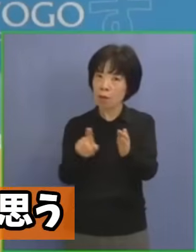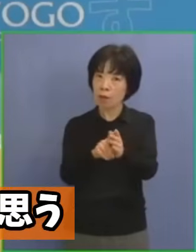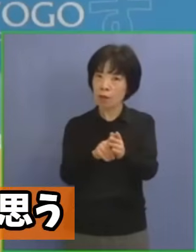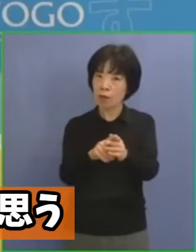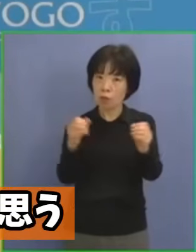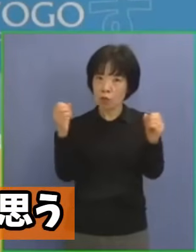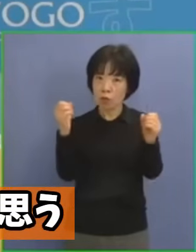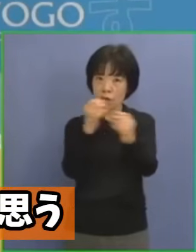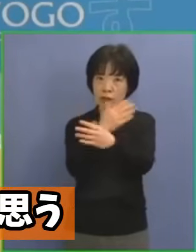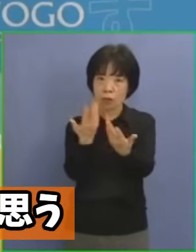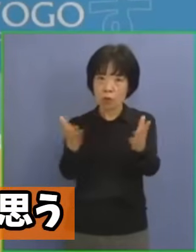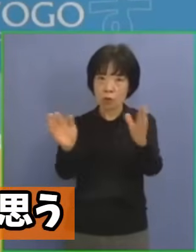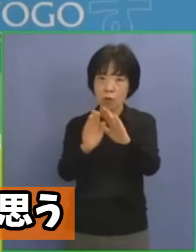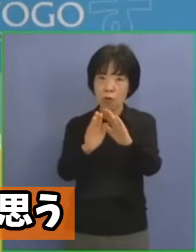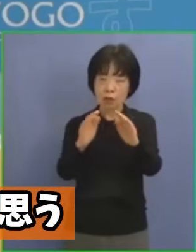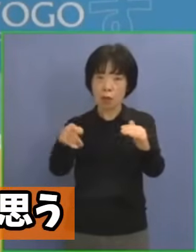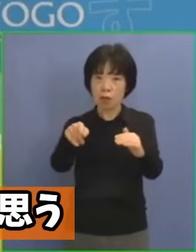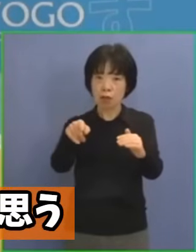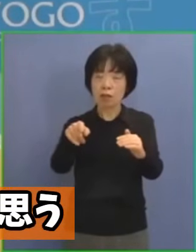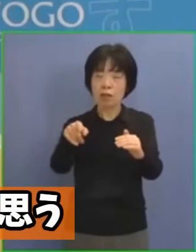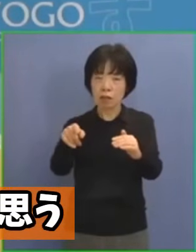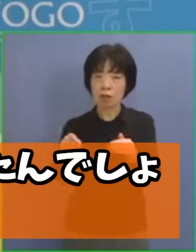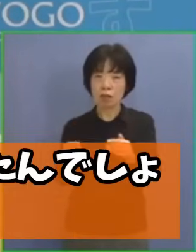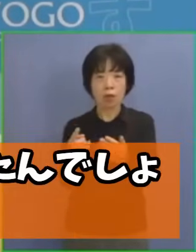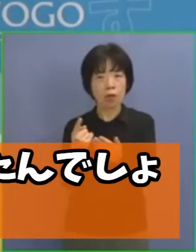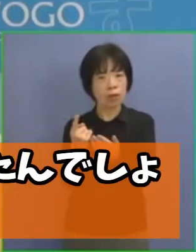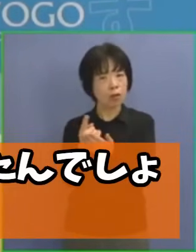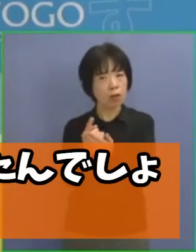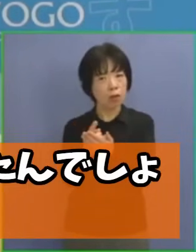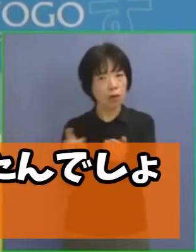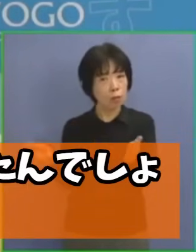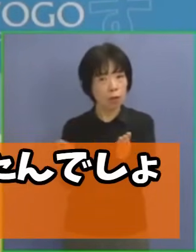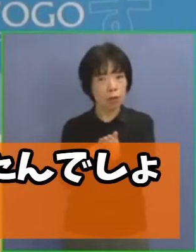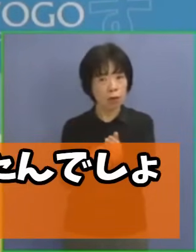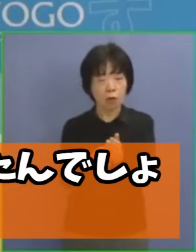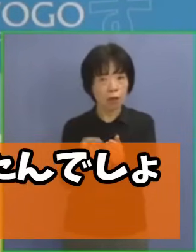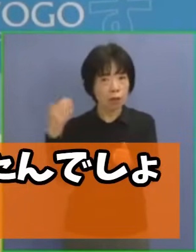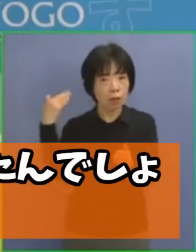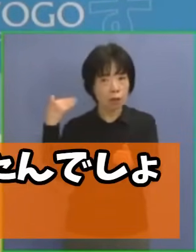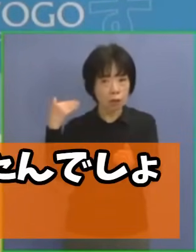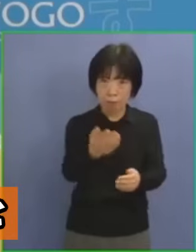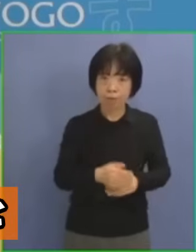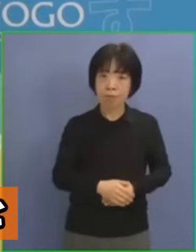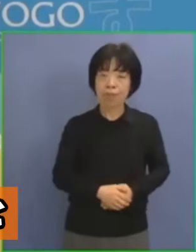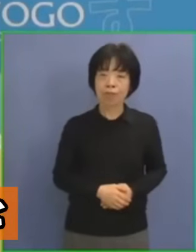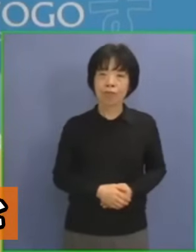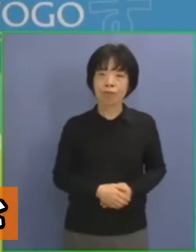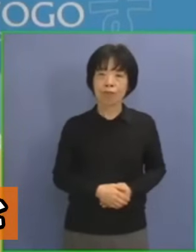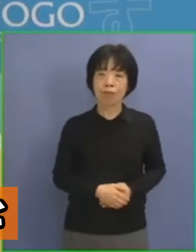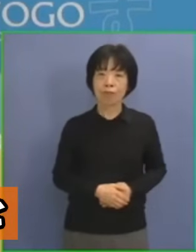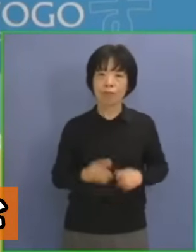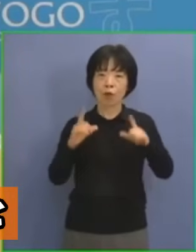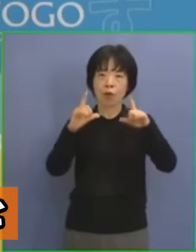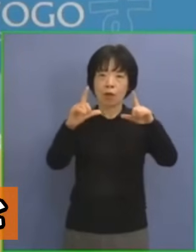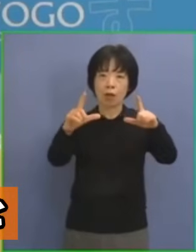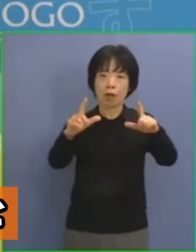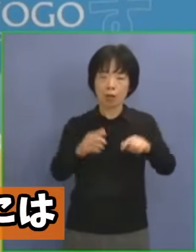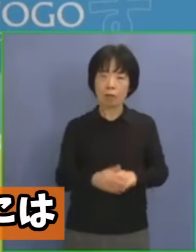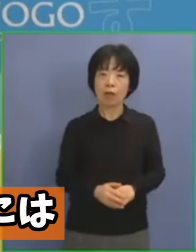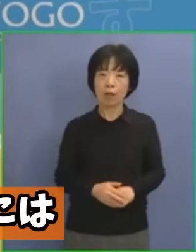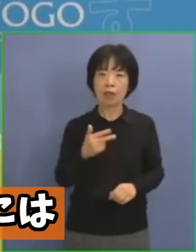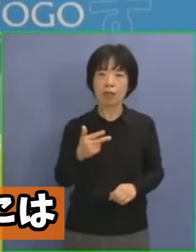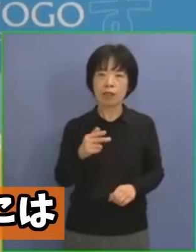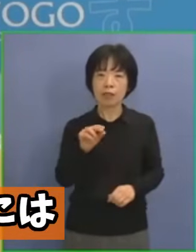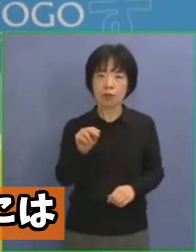党大会参加されてきてないのかなと思うんですけど、今回初めてご参加されたんでしょうか。 事実関係からす